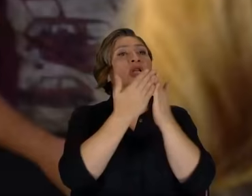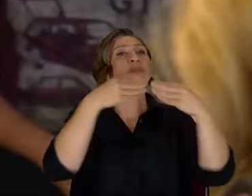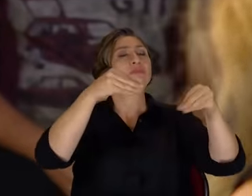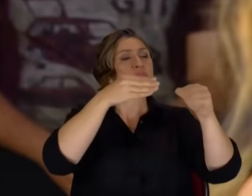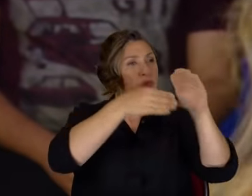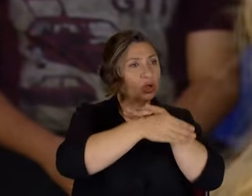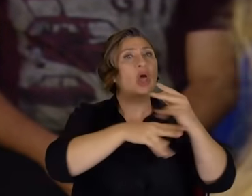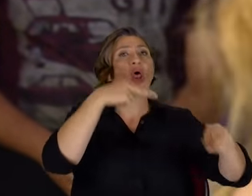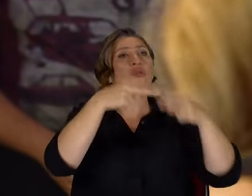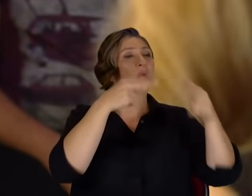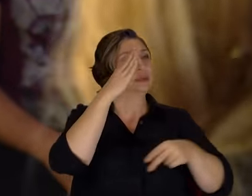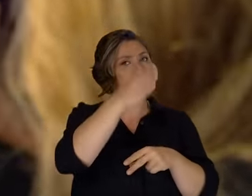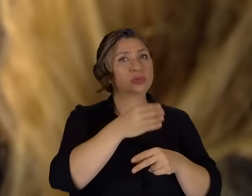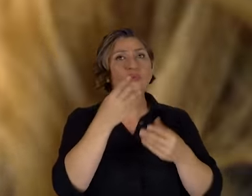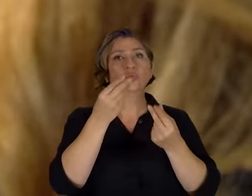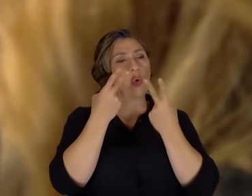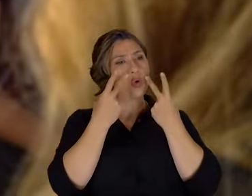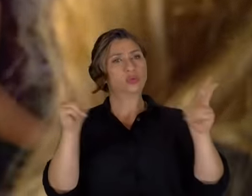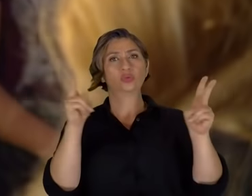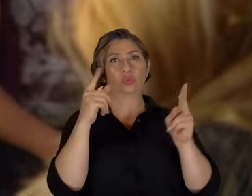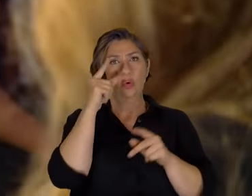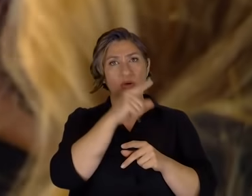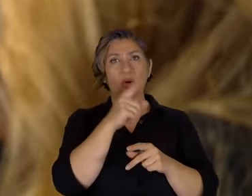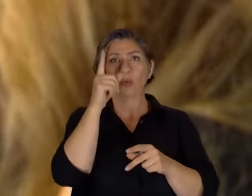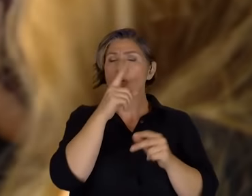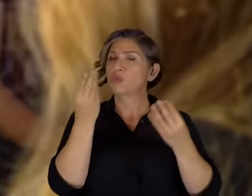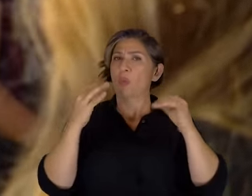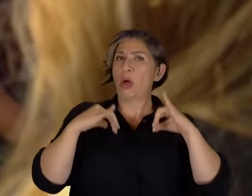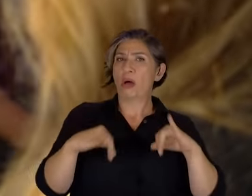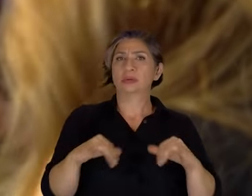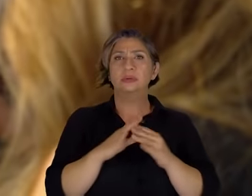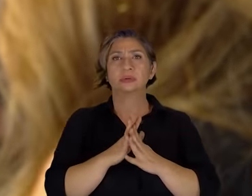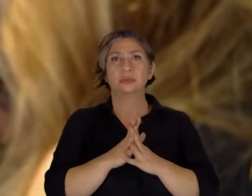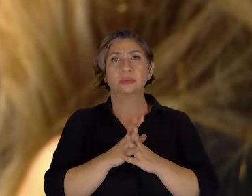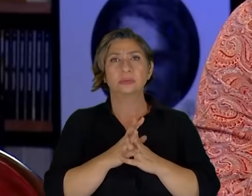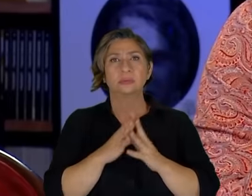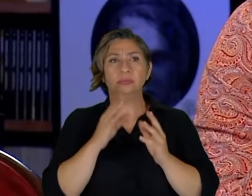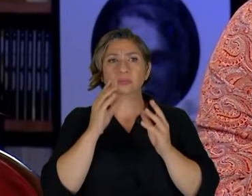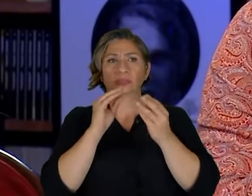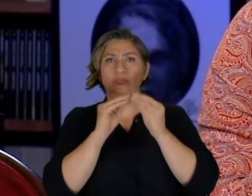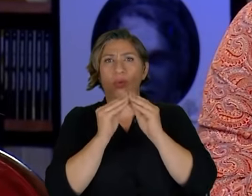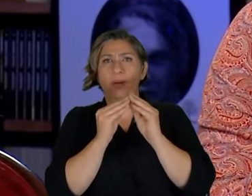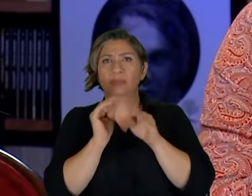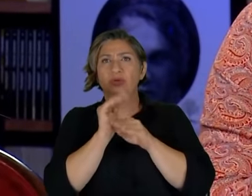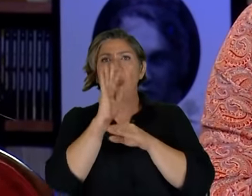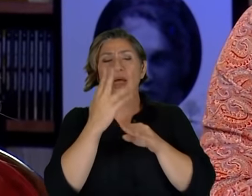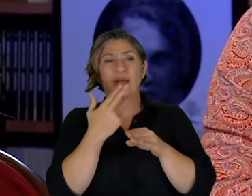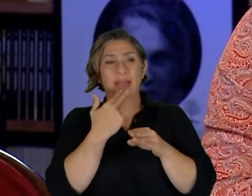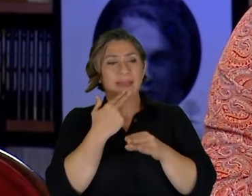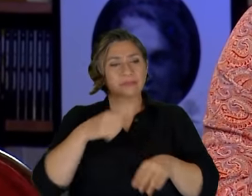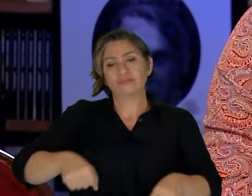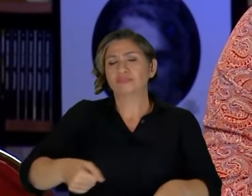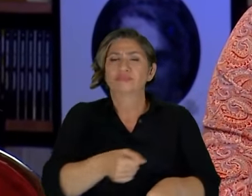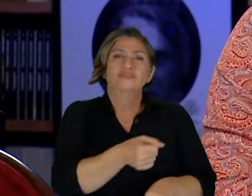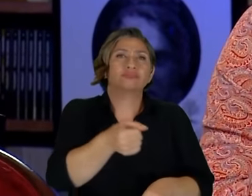giriyor, restoranlara giriyor ve büyük bir özgürlük alanı. O yüzden de gayet yani hiç stereotip olan işte böyle kadının gezdirdiği